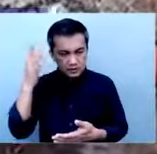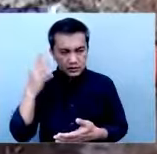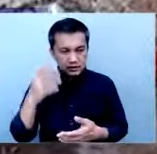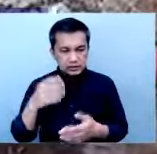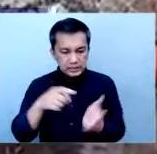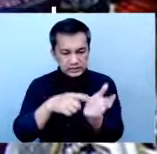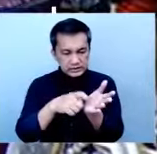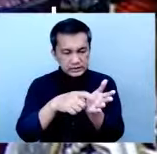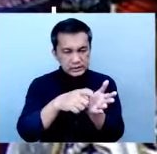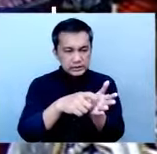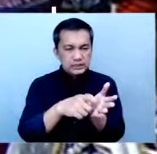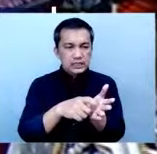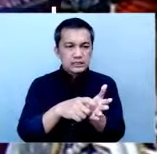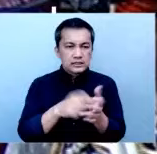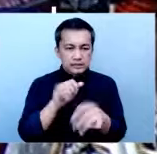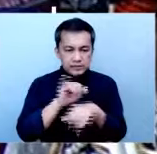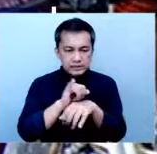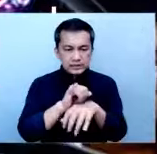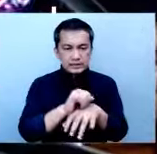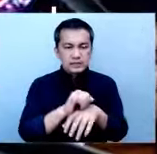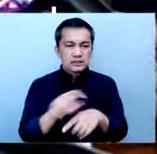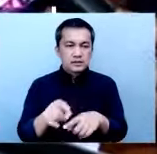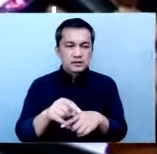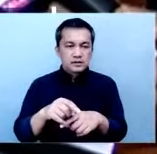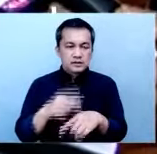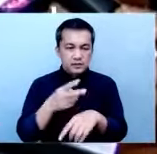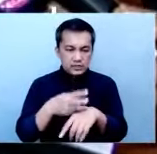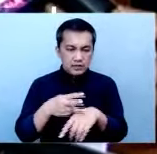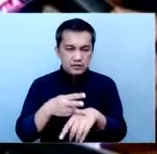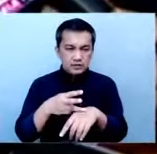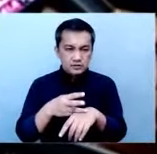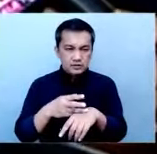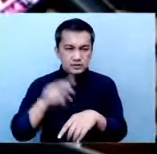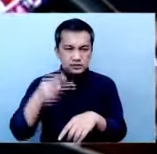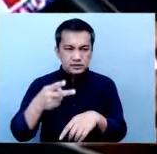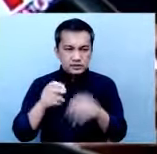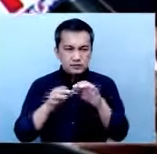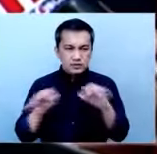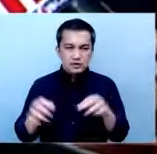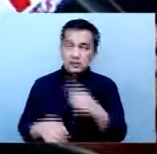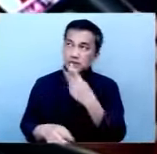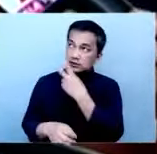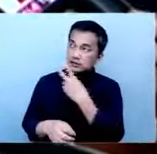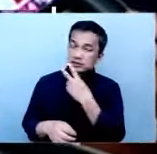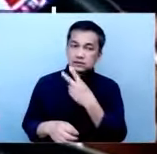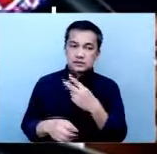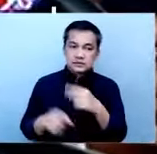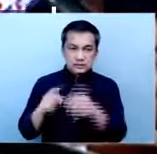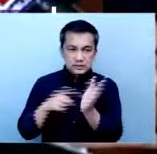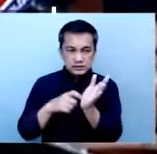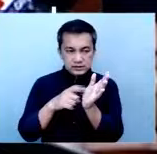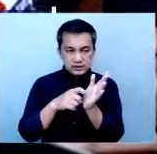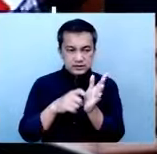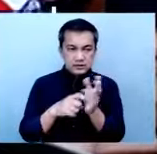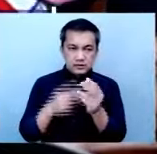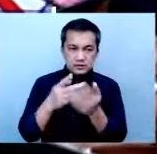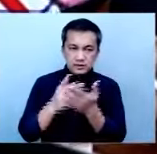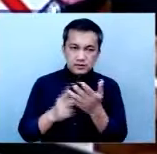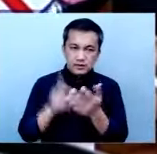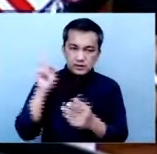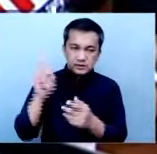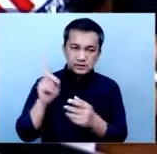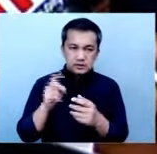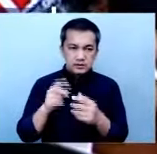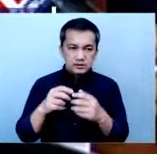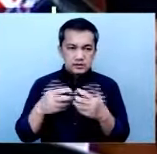inaanay na pala mga kahoy ng ikalawang palapag. Nakita kasi puro anay eh. So ito kasing portion na to, kung makita nyo to, binaklas